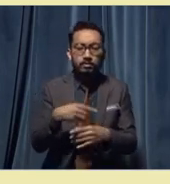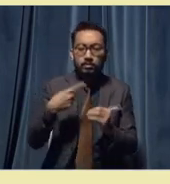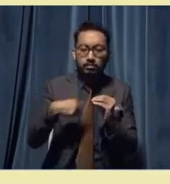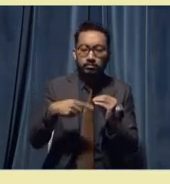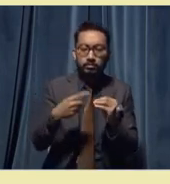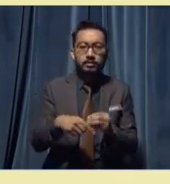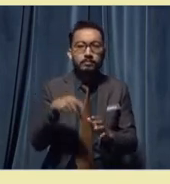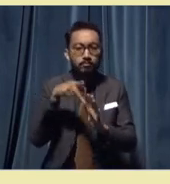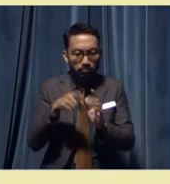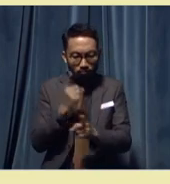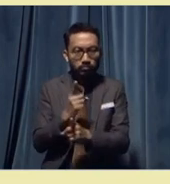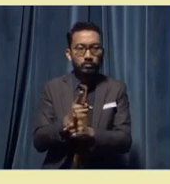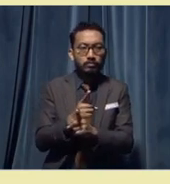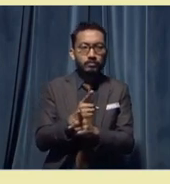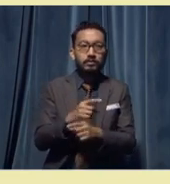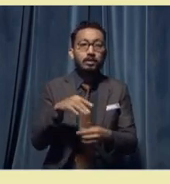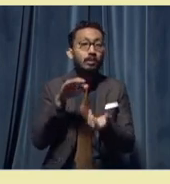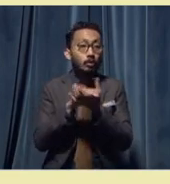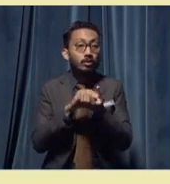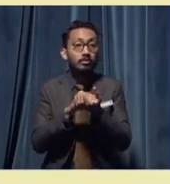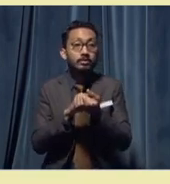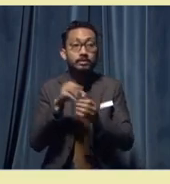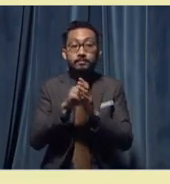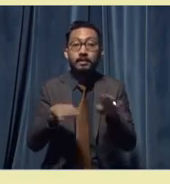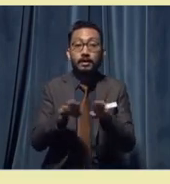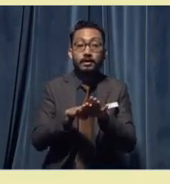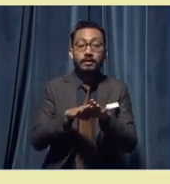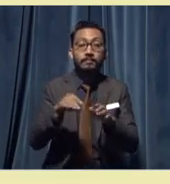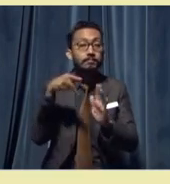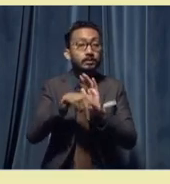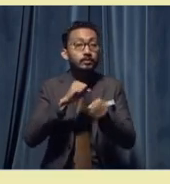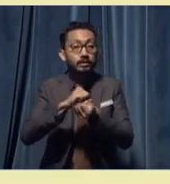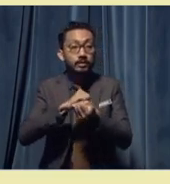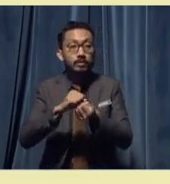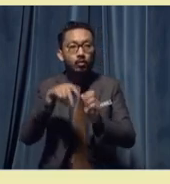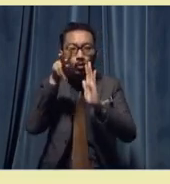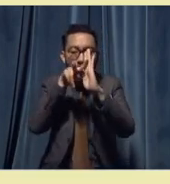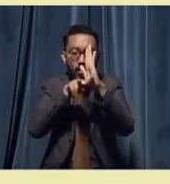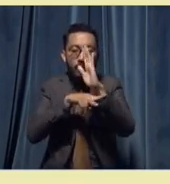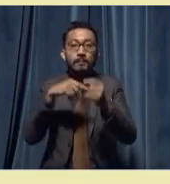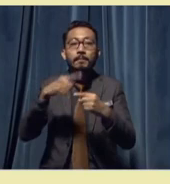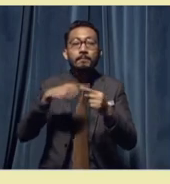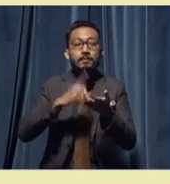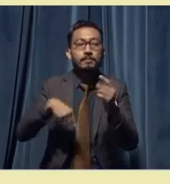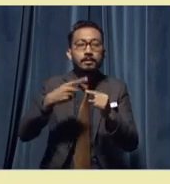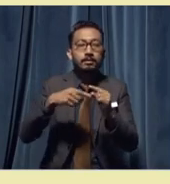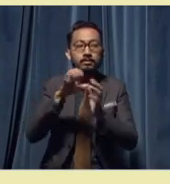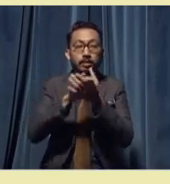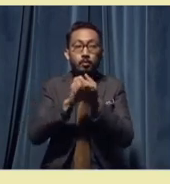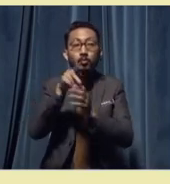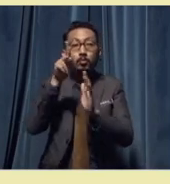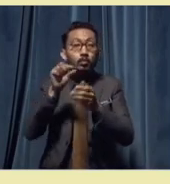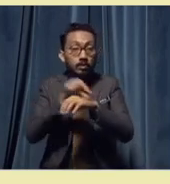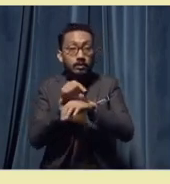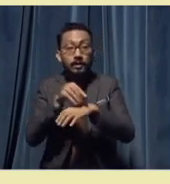Keberkesanan sabun sebagai ejen pencuci berkurang apabila sabun